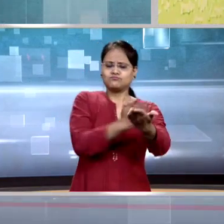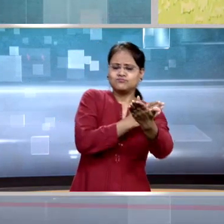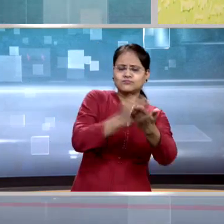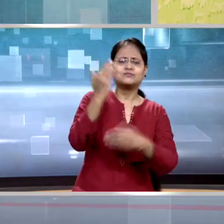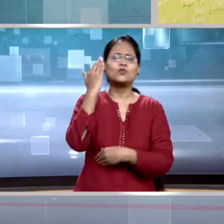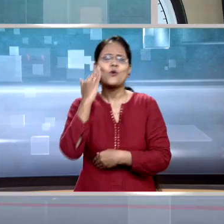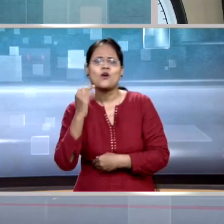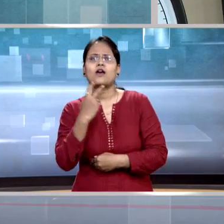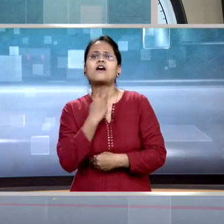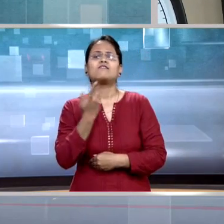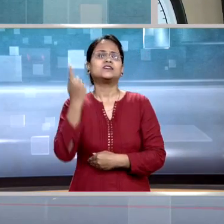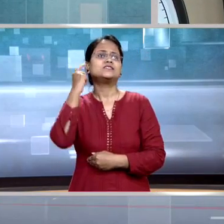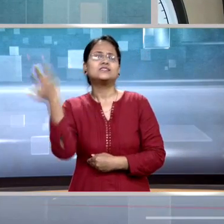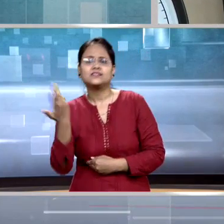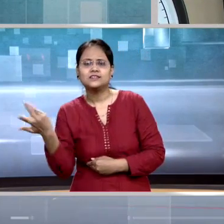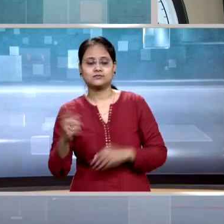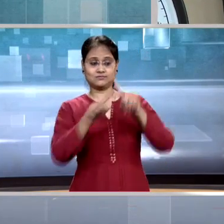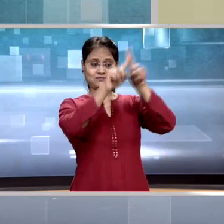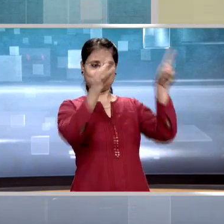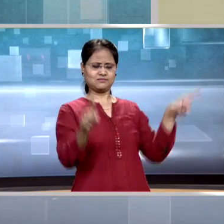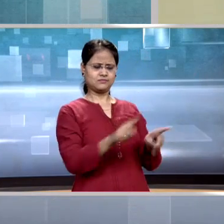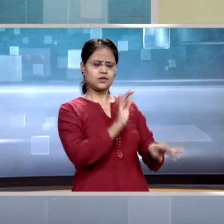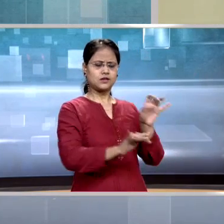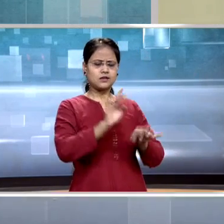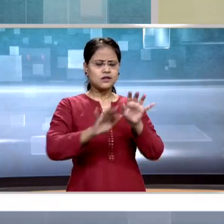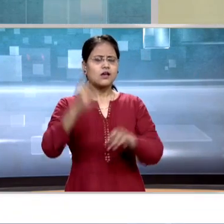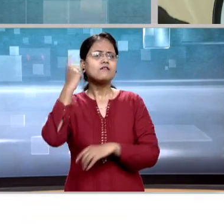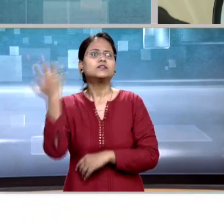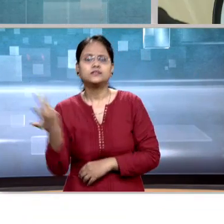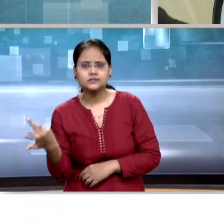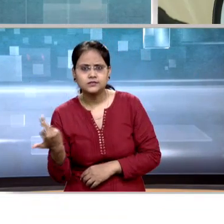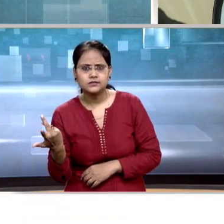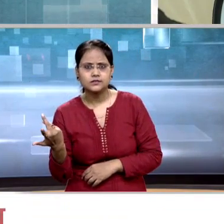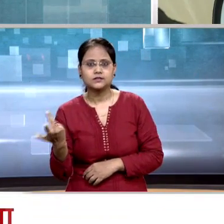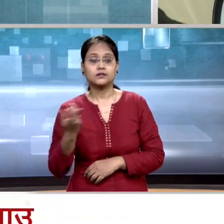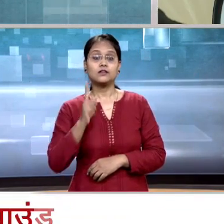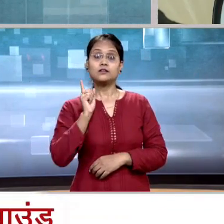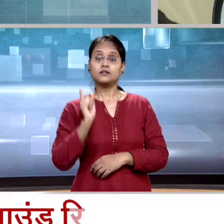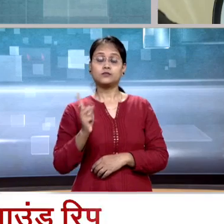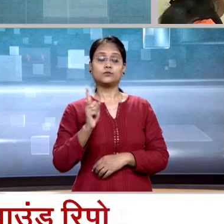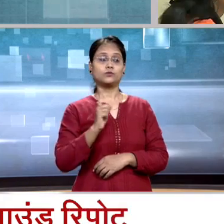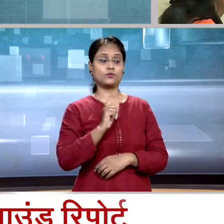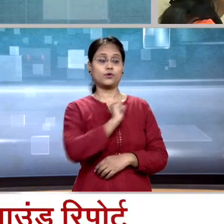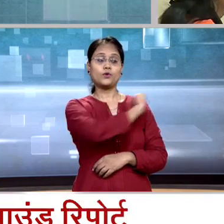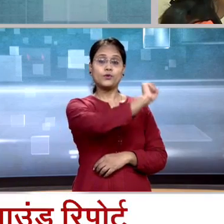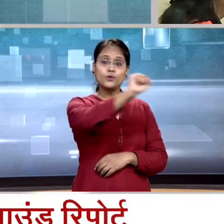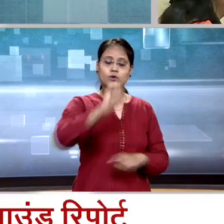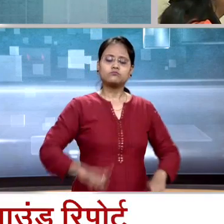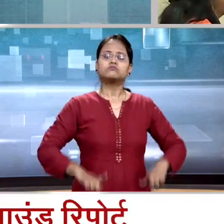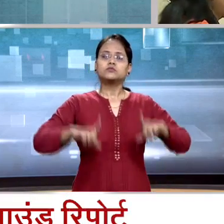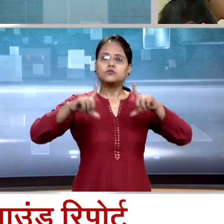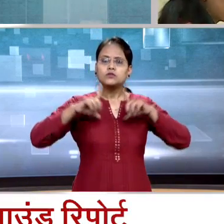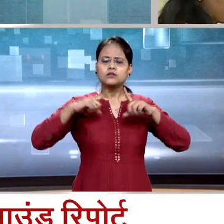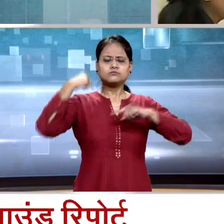हैं, कंप्यूटर के कीबोर्ड चलाने की आवाज कैसी आती है। लेकिन फिर भी इन्होंने अपने जीवन